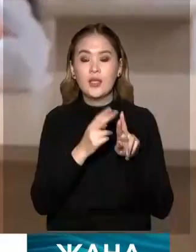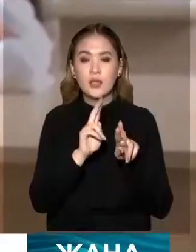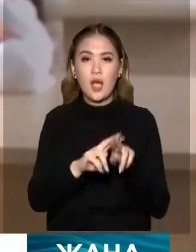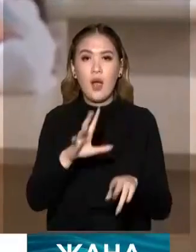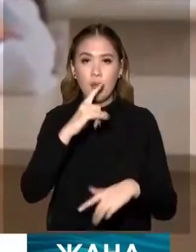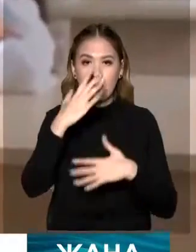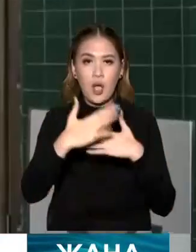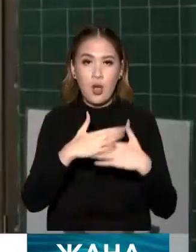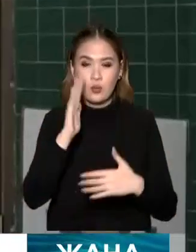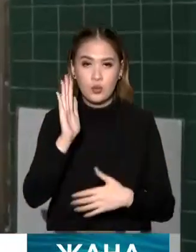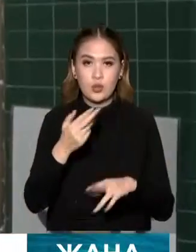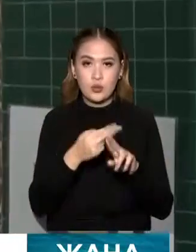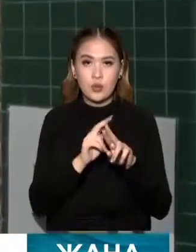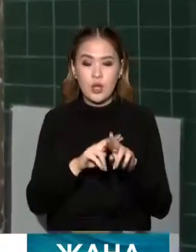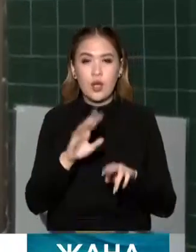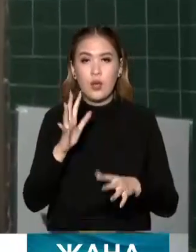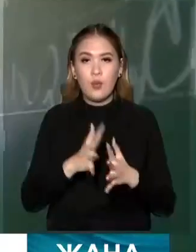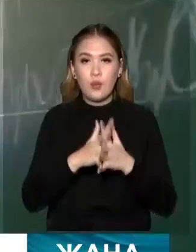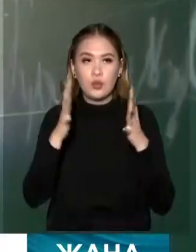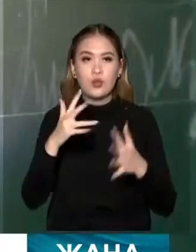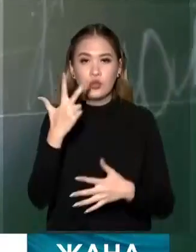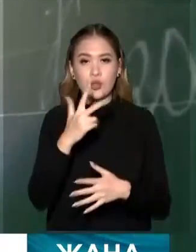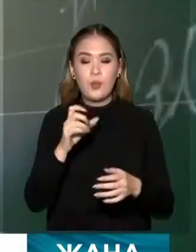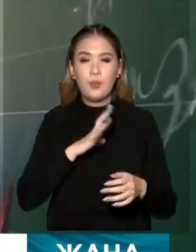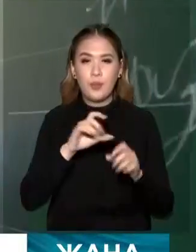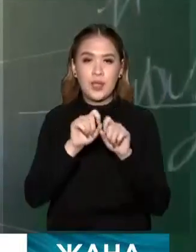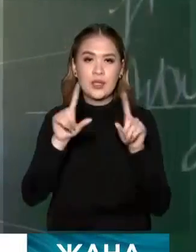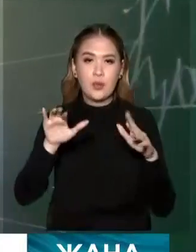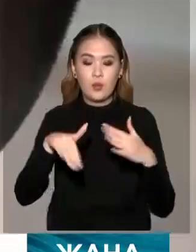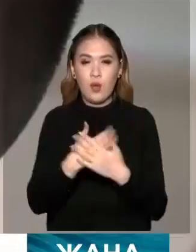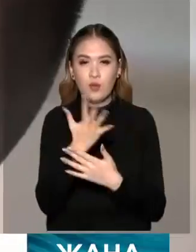бөліміндегілер алдағы уақытта ауданда бой көтеретін жаңа 3 мектепке де алаш